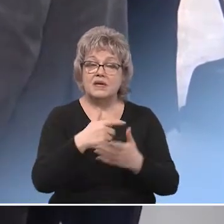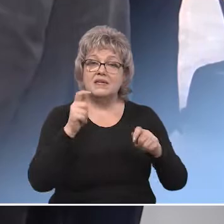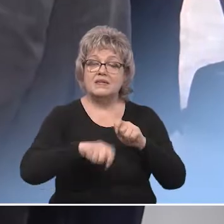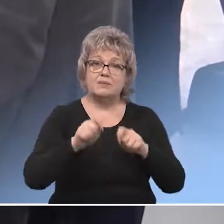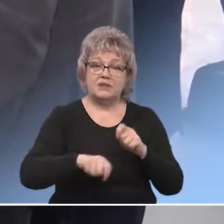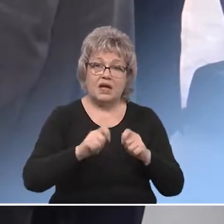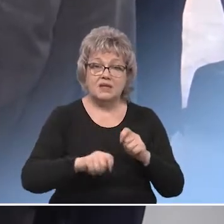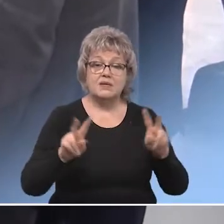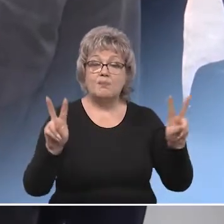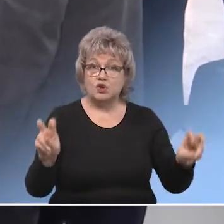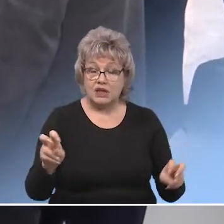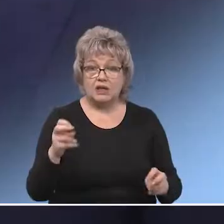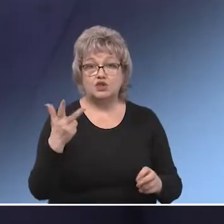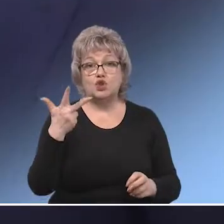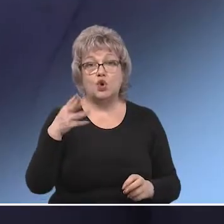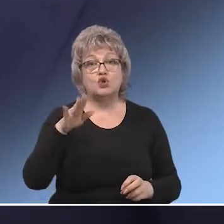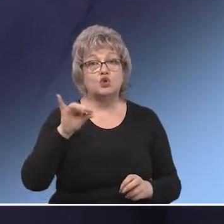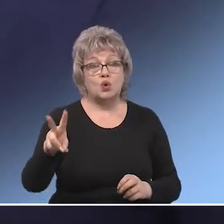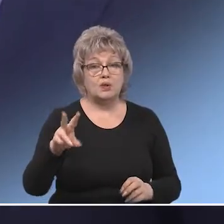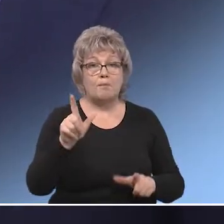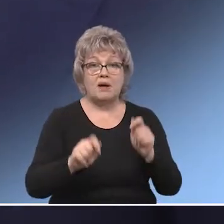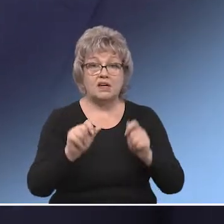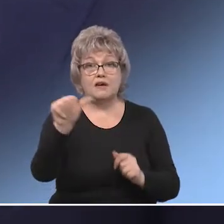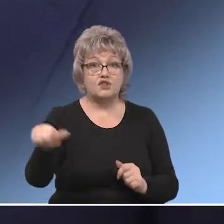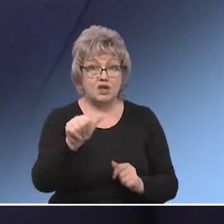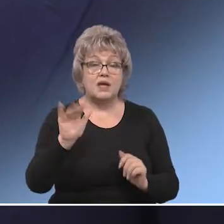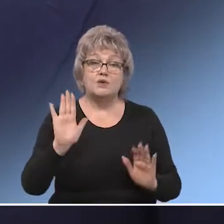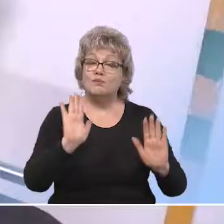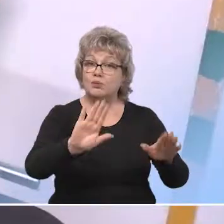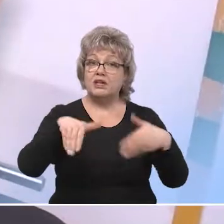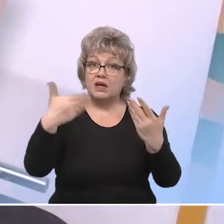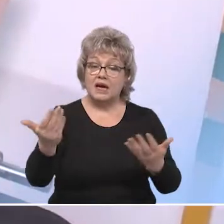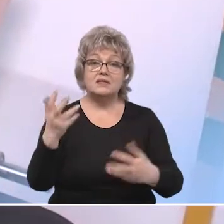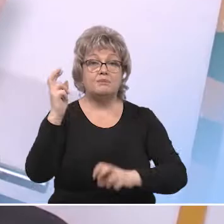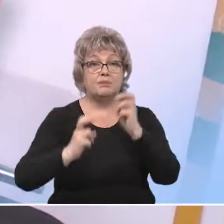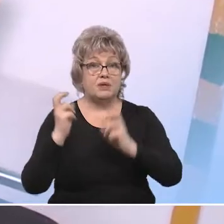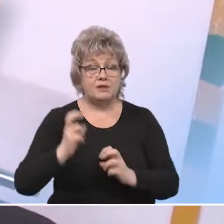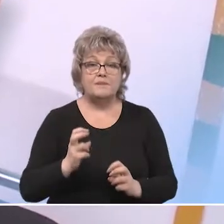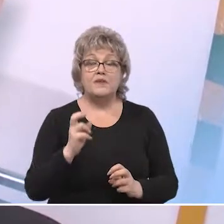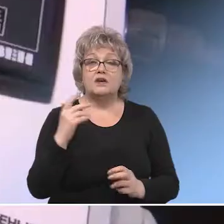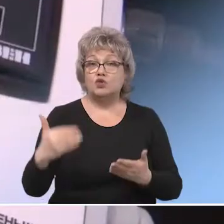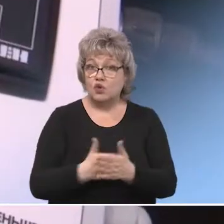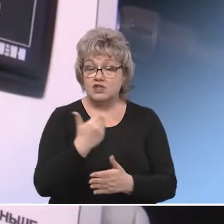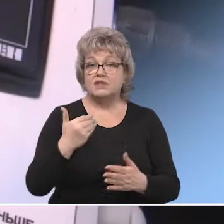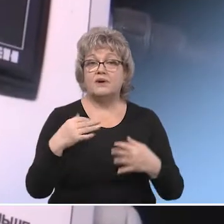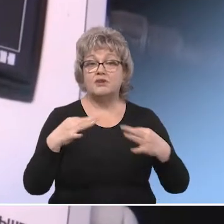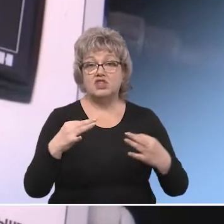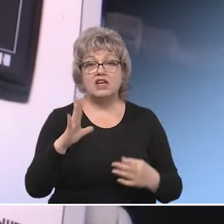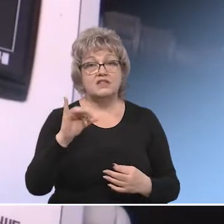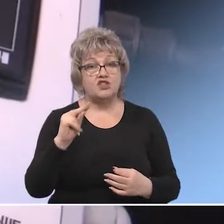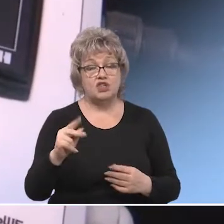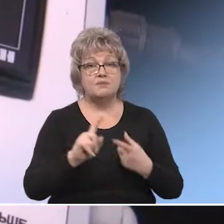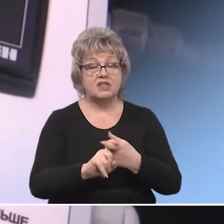собрать и испытать модель для пастеризации 3 тонн молока в час, после чего ее будут предлагать переработчикам. Как и это новшество, машину